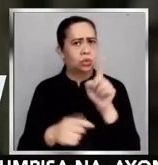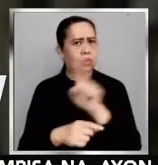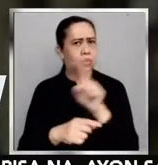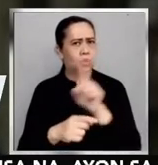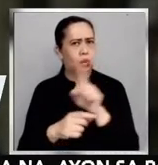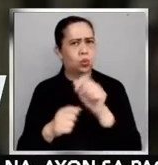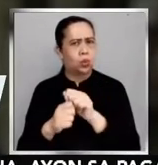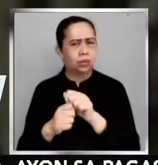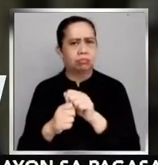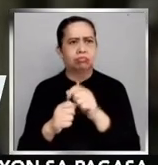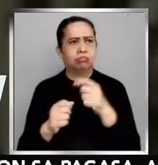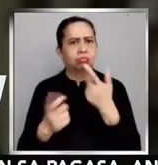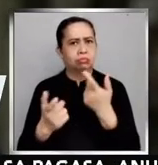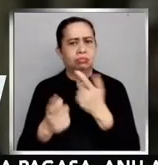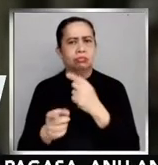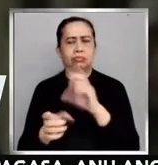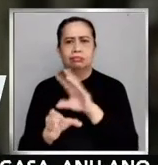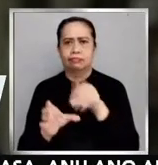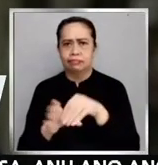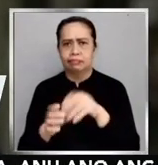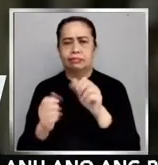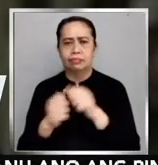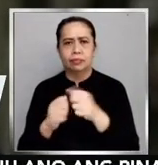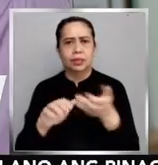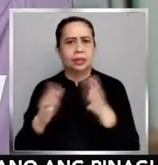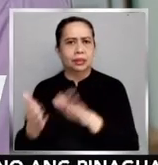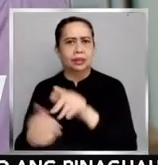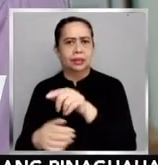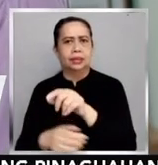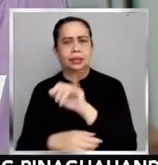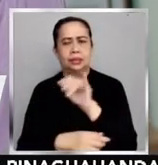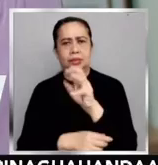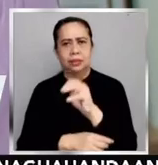implikasyon niya sa pagkamatay ni Salilig.